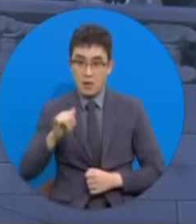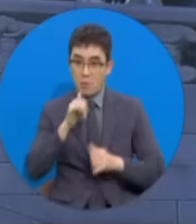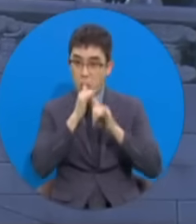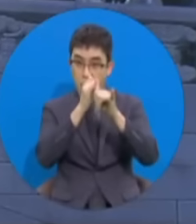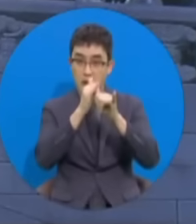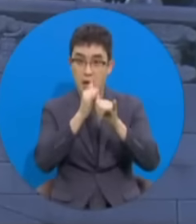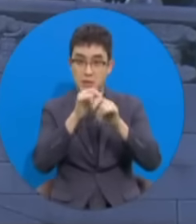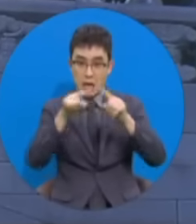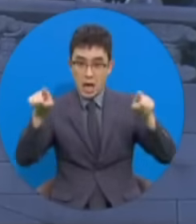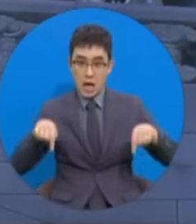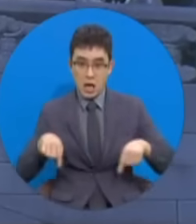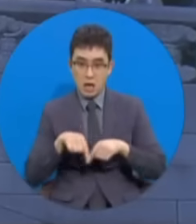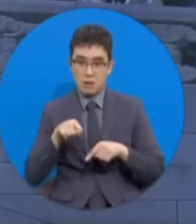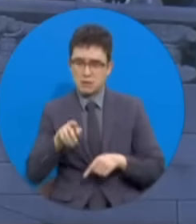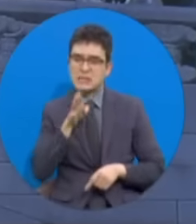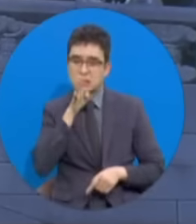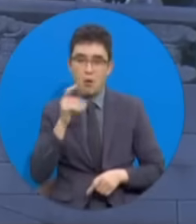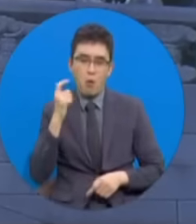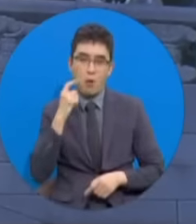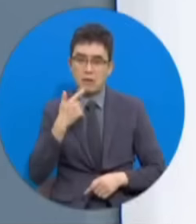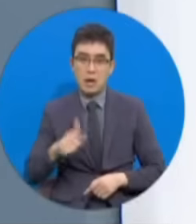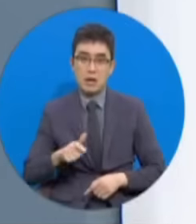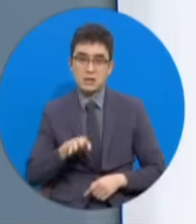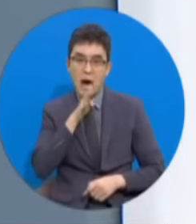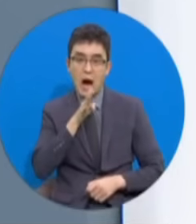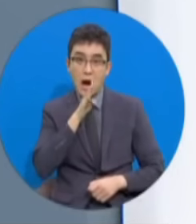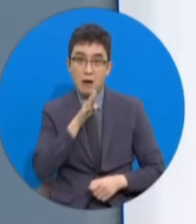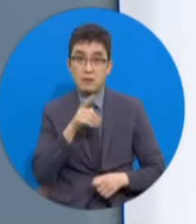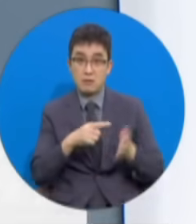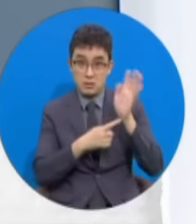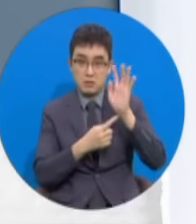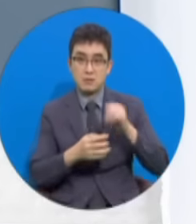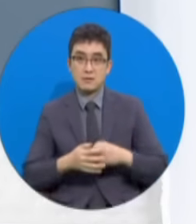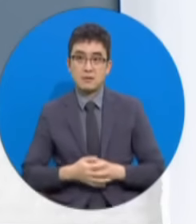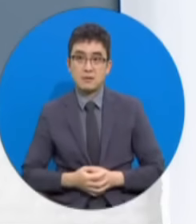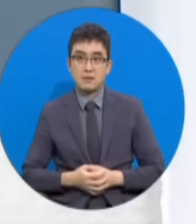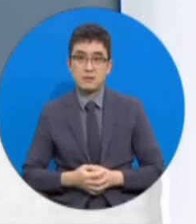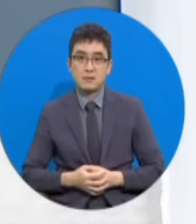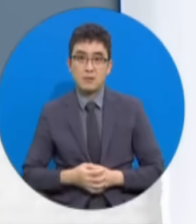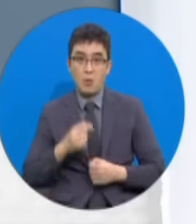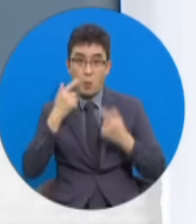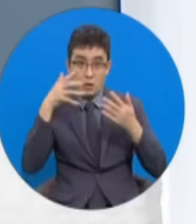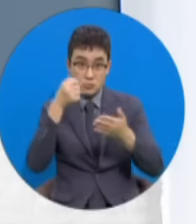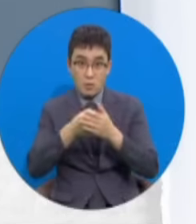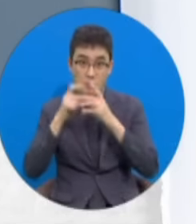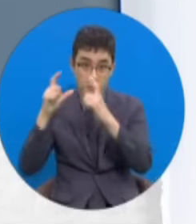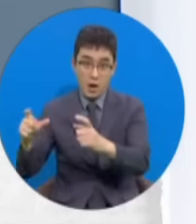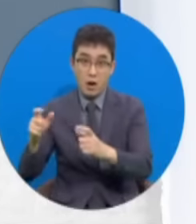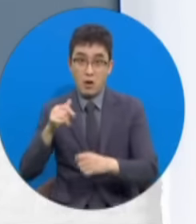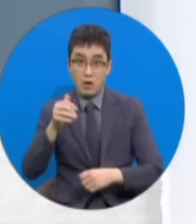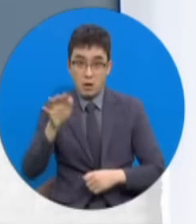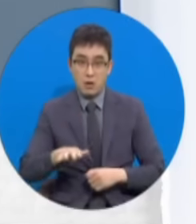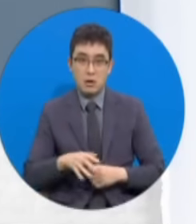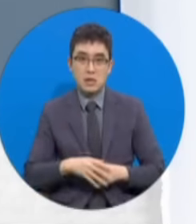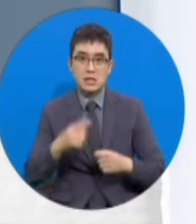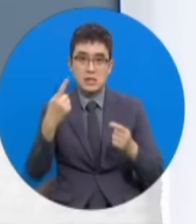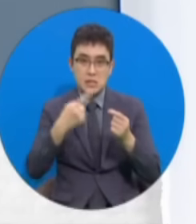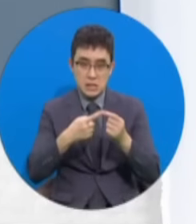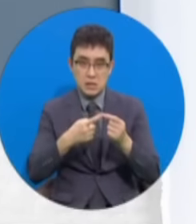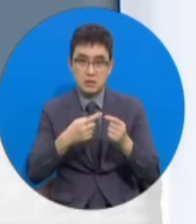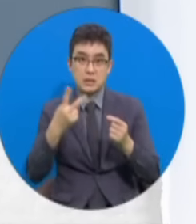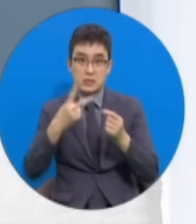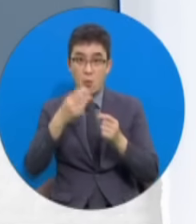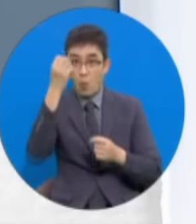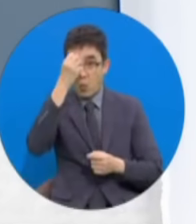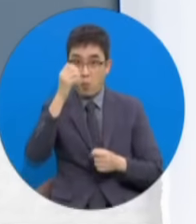최근까지 주장했잖아요. 조국 전 장관 그러고 있습니다. 그리고 정경심 교수는 대법의 확정 판결이 났음에도 불구하고 1심 재판 나고 2심 재판 났을